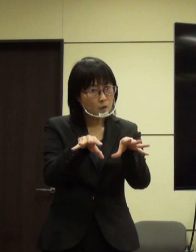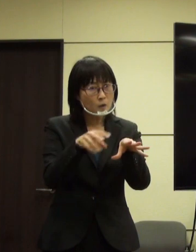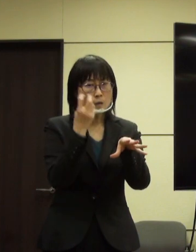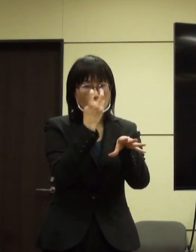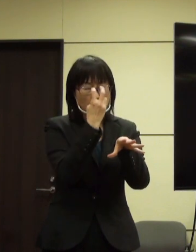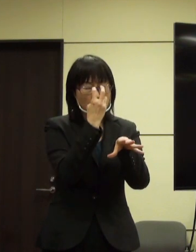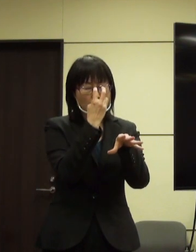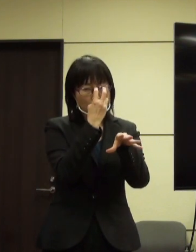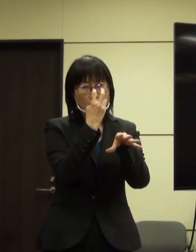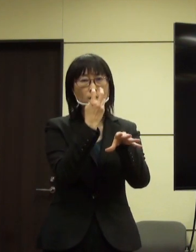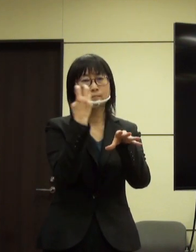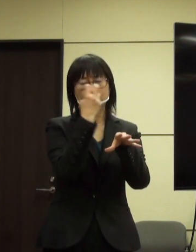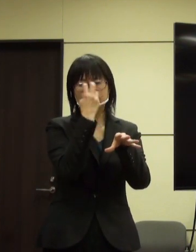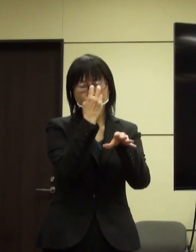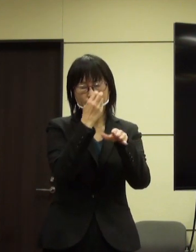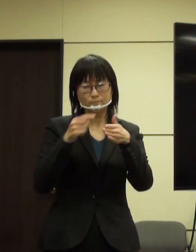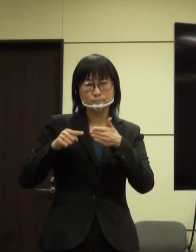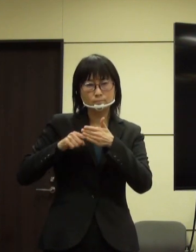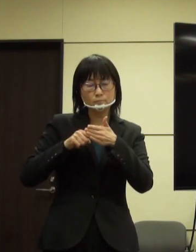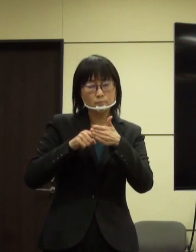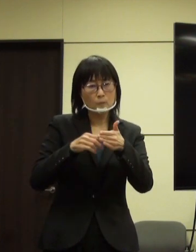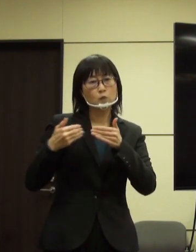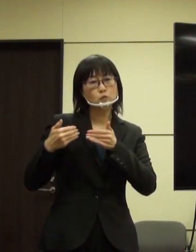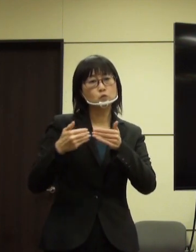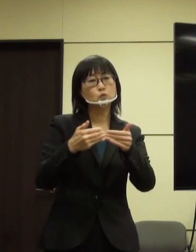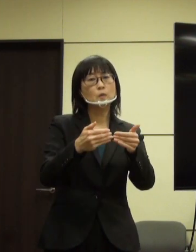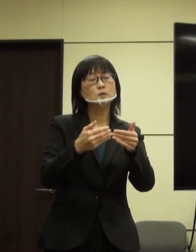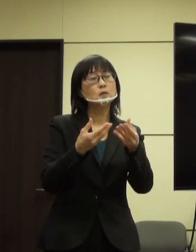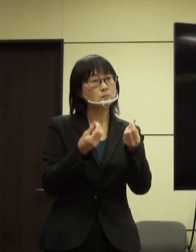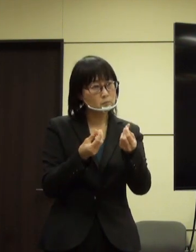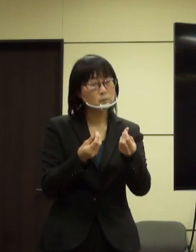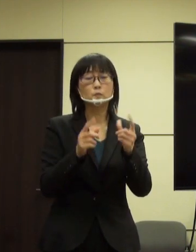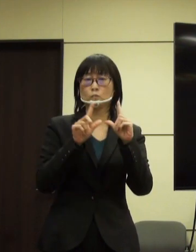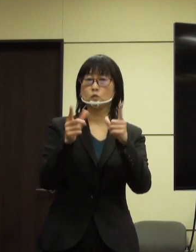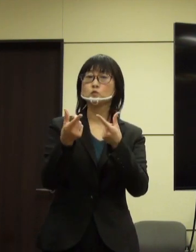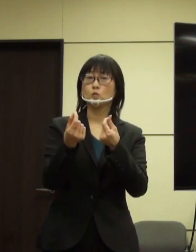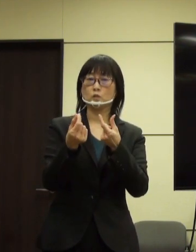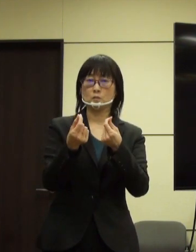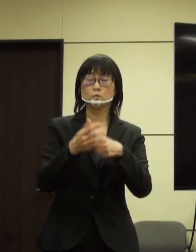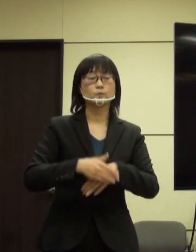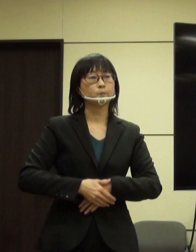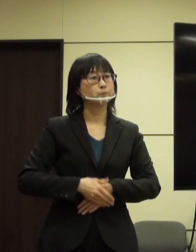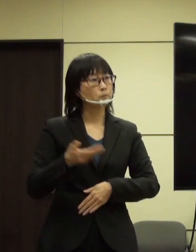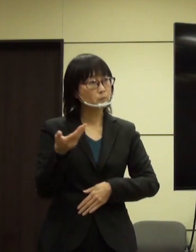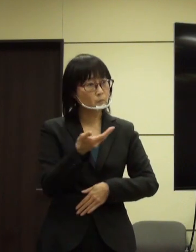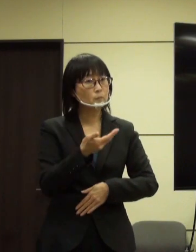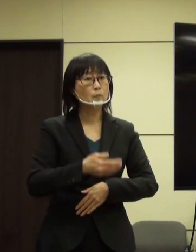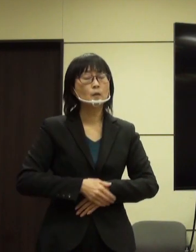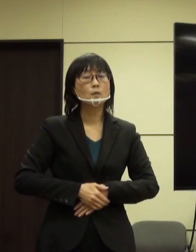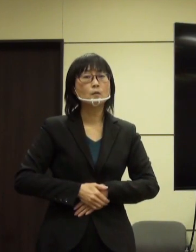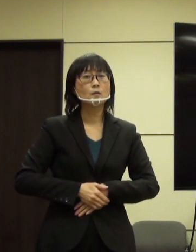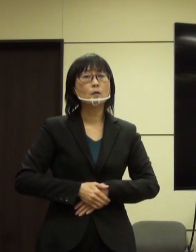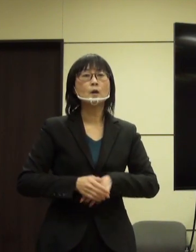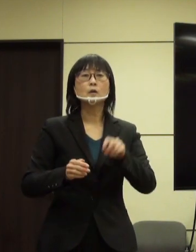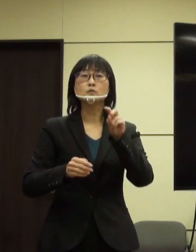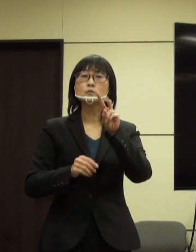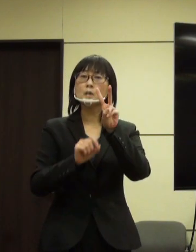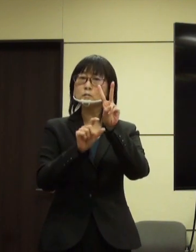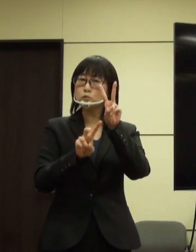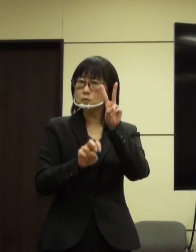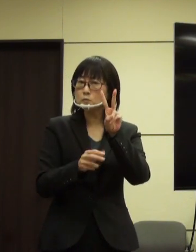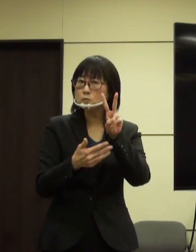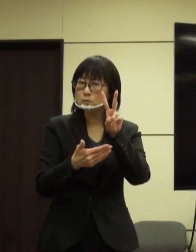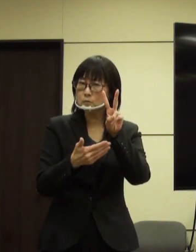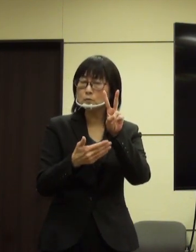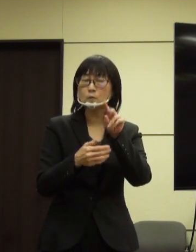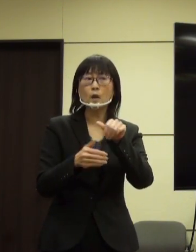れていたかと思うんですけどもで使う日の26日にこのスタッフ9人125では